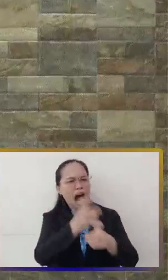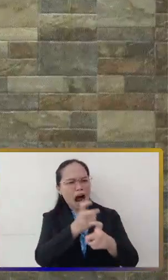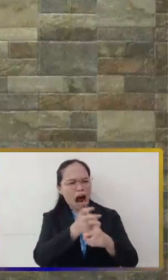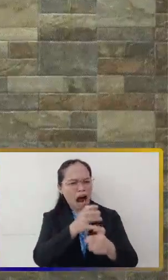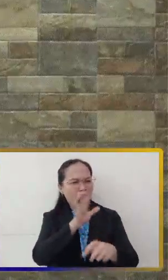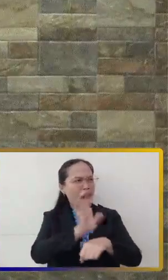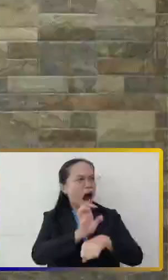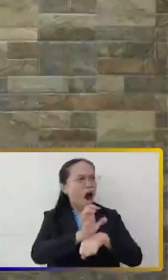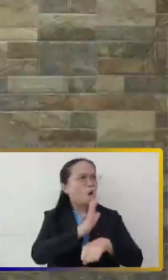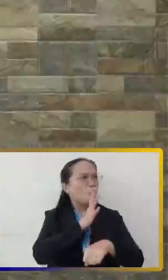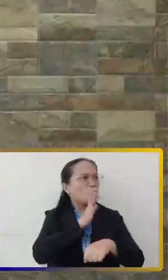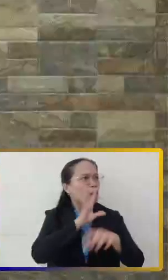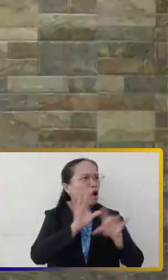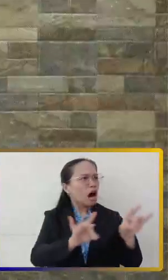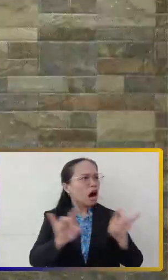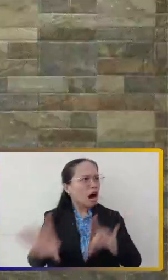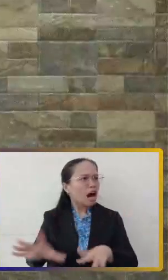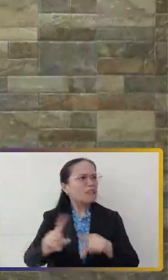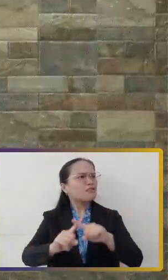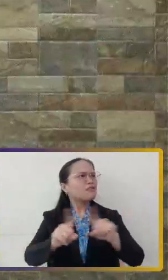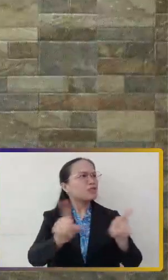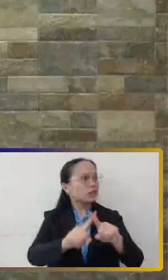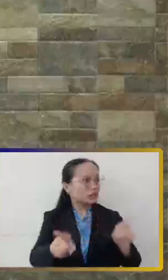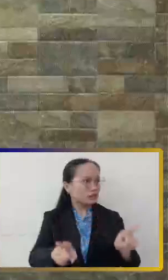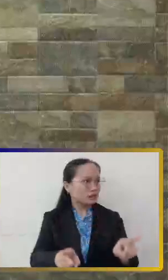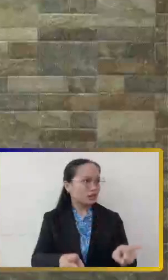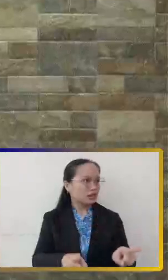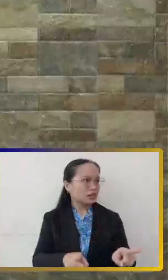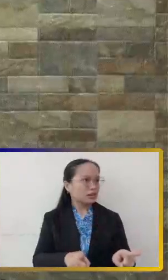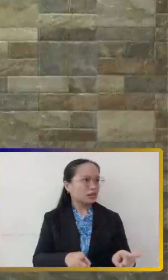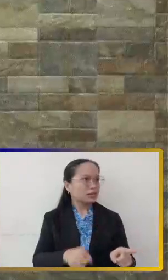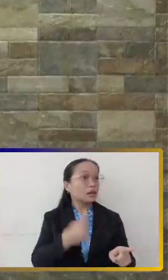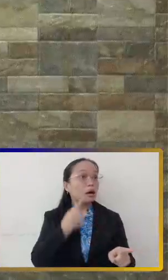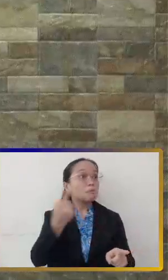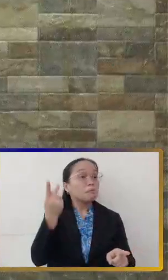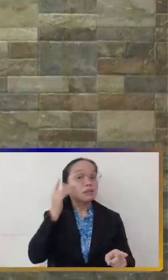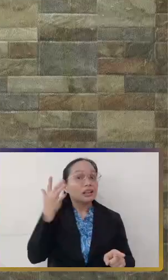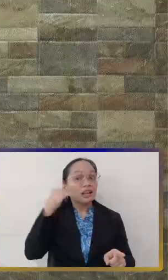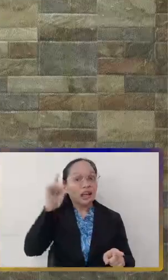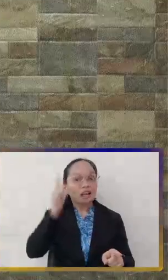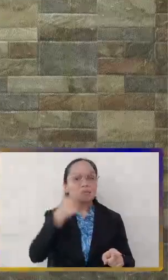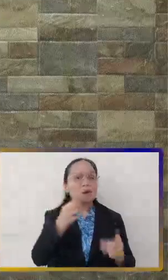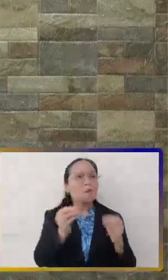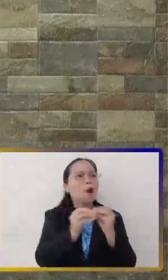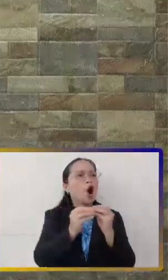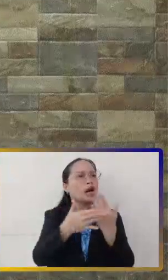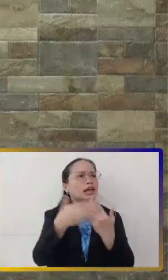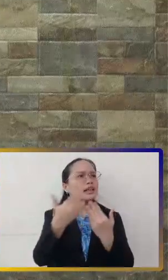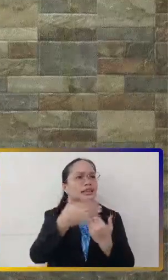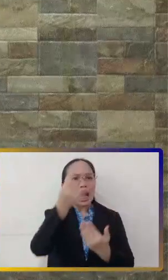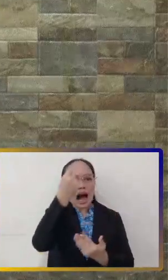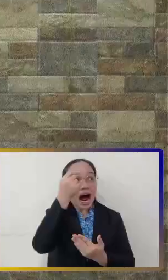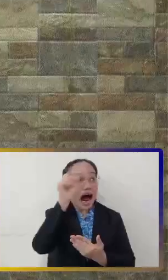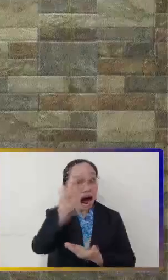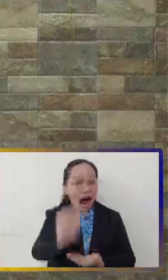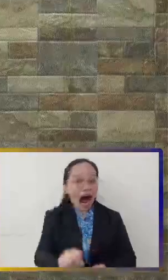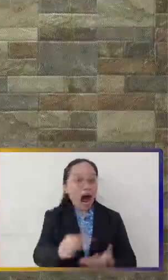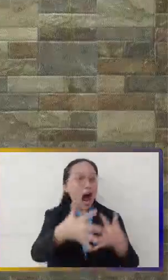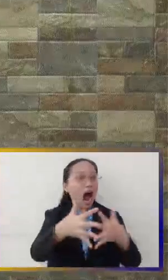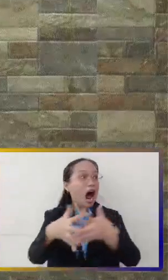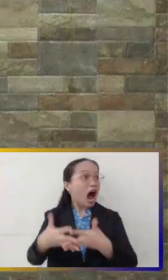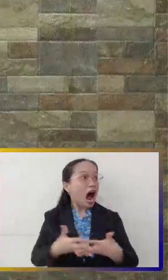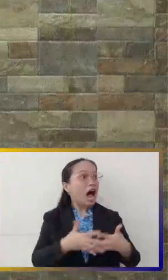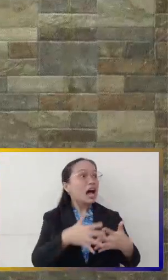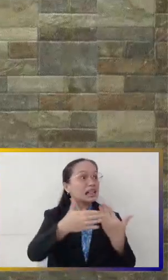nila. I'm telling you, mas madali ko pang maintindihan ho, mga kapatid, yung southerners sa America